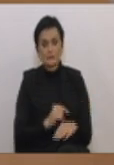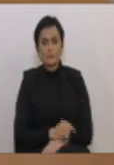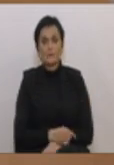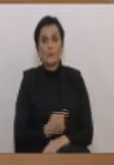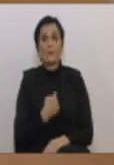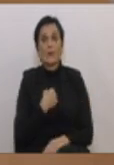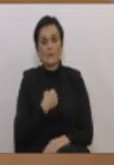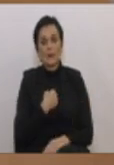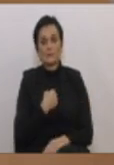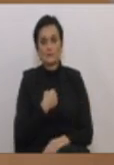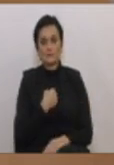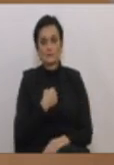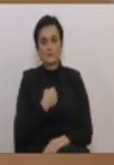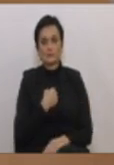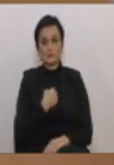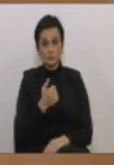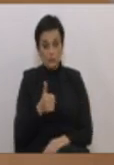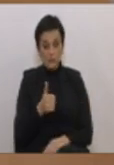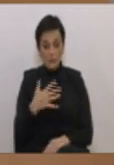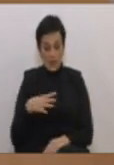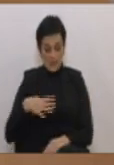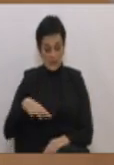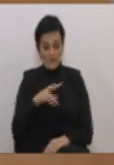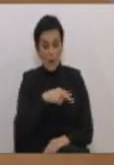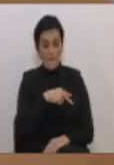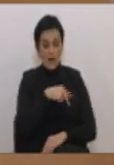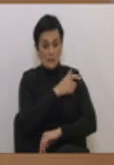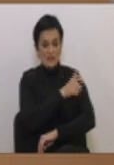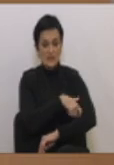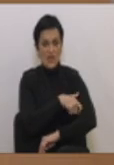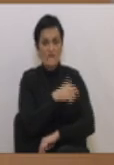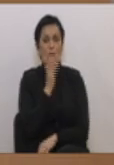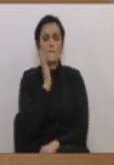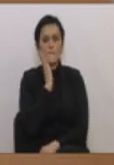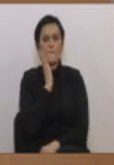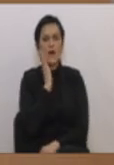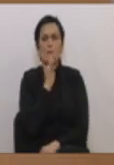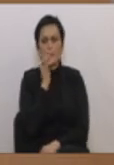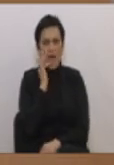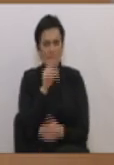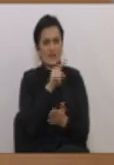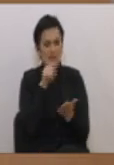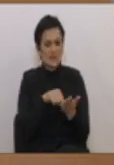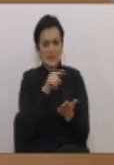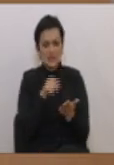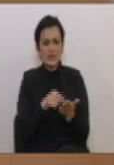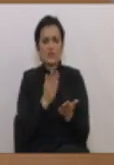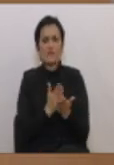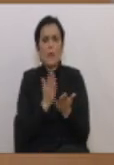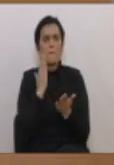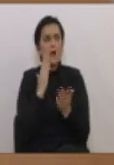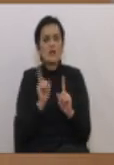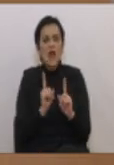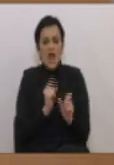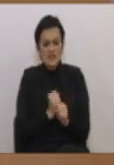მე როგორც საქართველოს პარლამენტის წევრი მართლა აი მართლა ბევრი კითხვა მაქვს იმასთან დაკავშირებით რომ მართლა რას ვაკეთებ ჩვენ